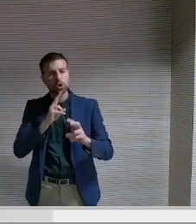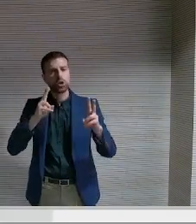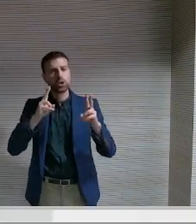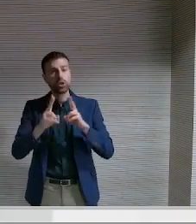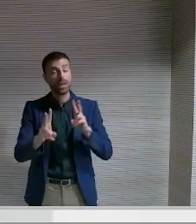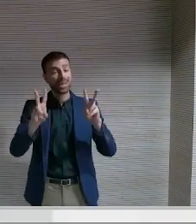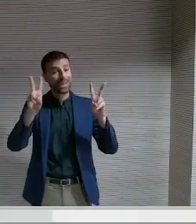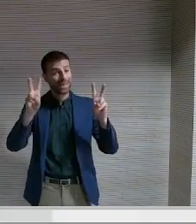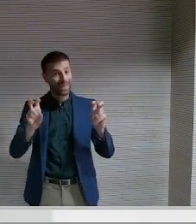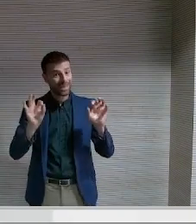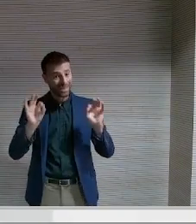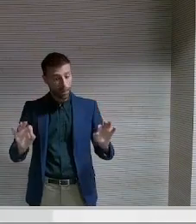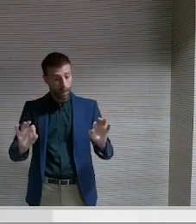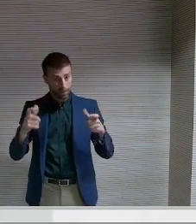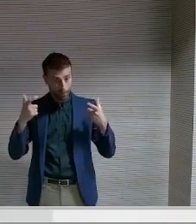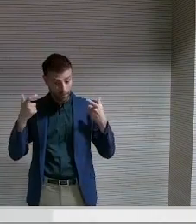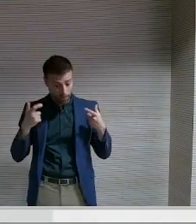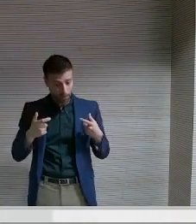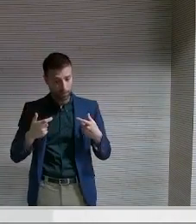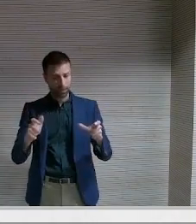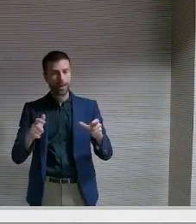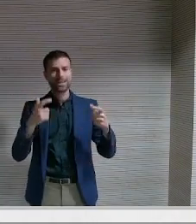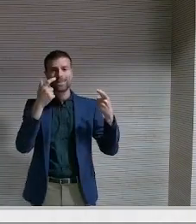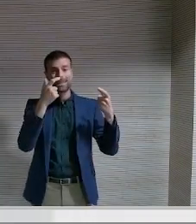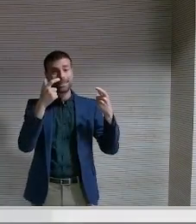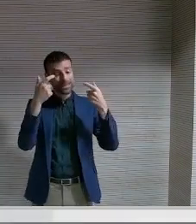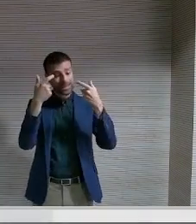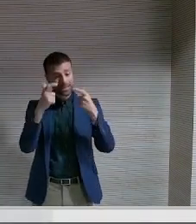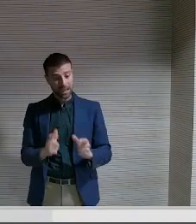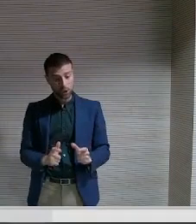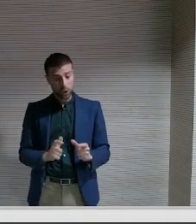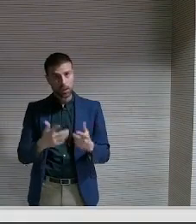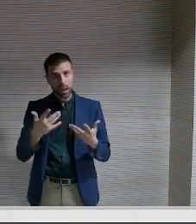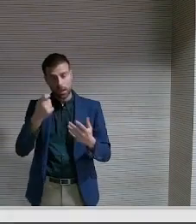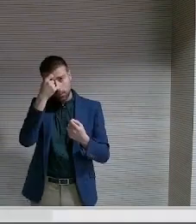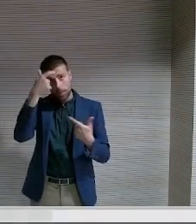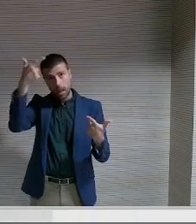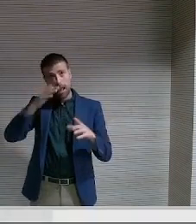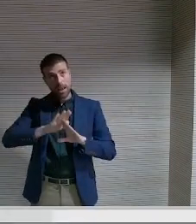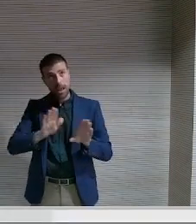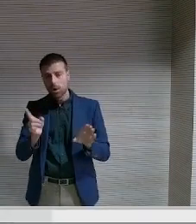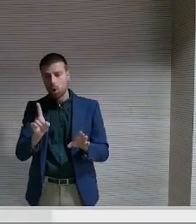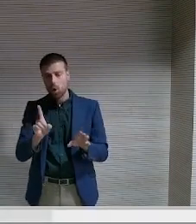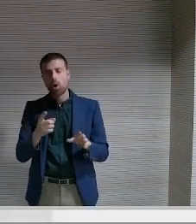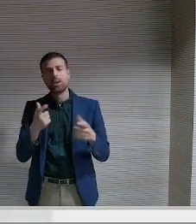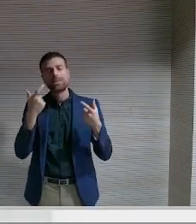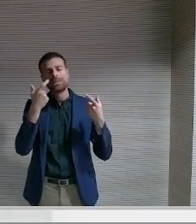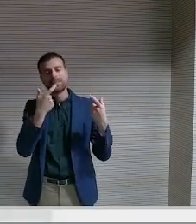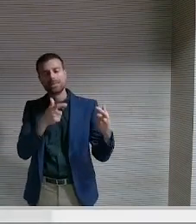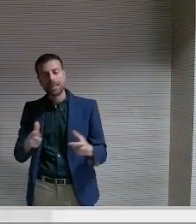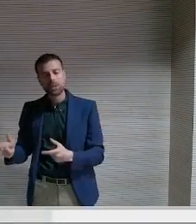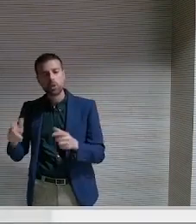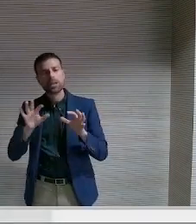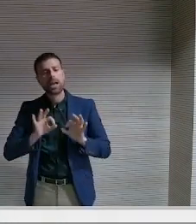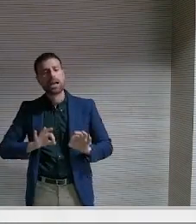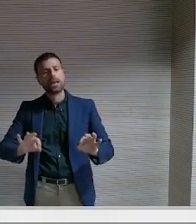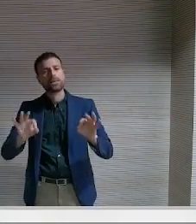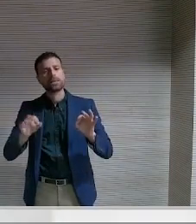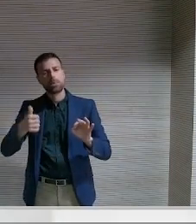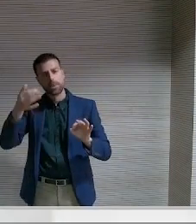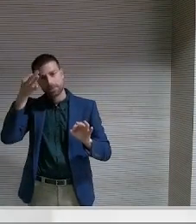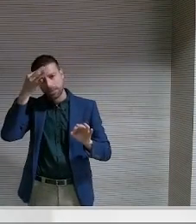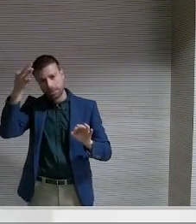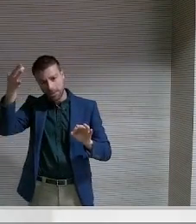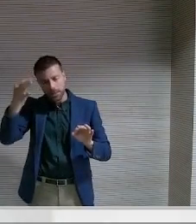extrapolació, que no només és per sectors que podem tenir en l'imaginari, sinó que és una extracció molt més acurada, us la